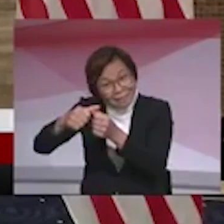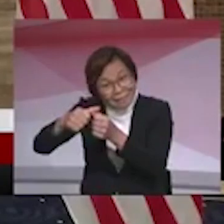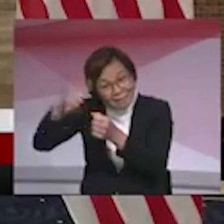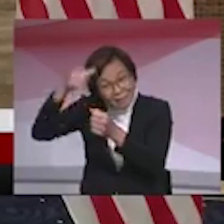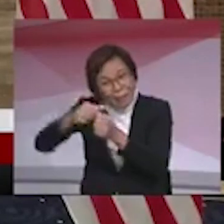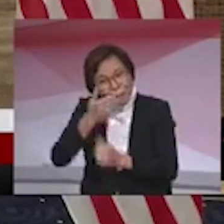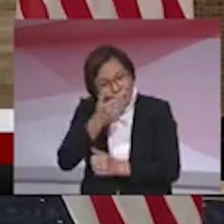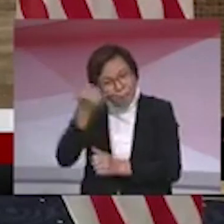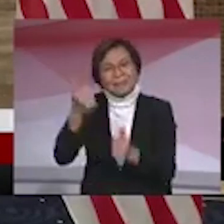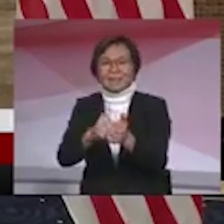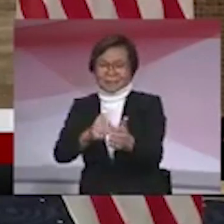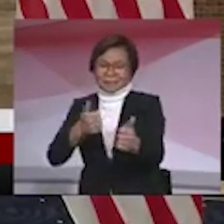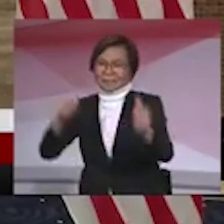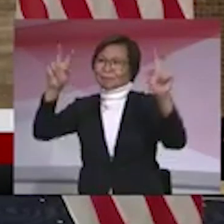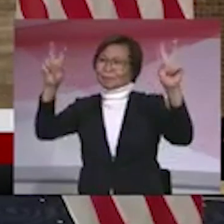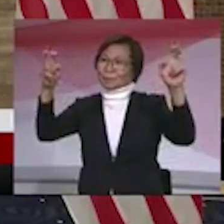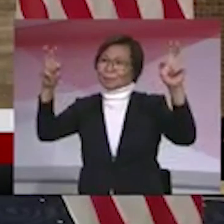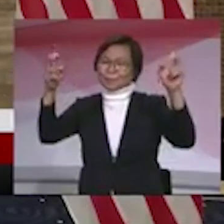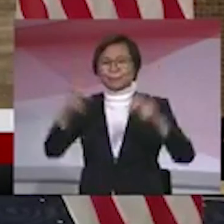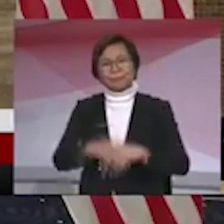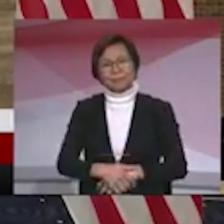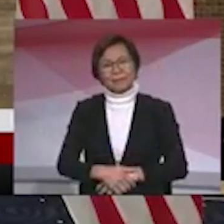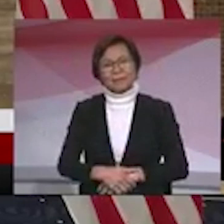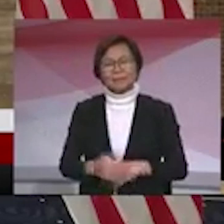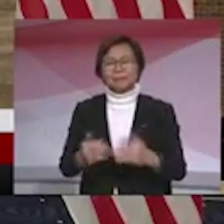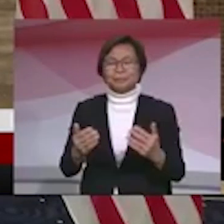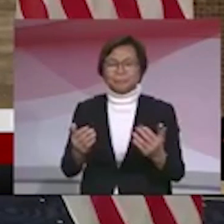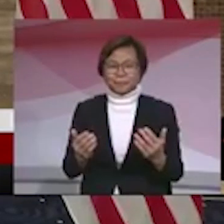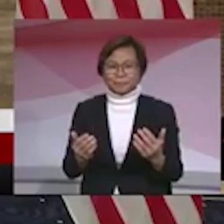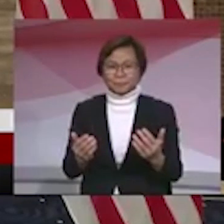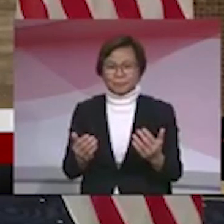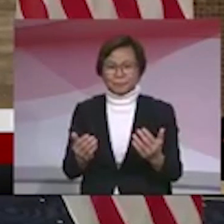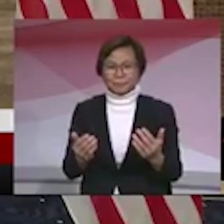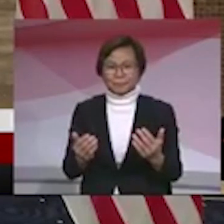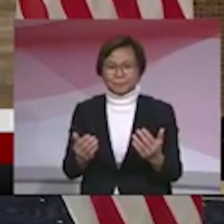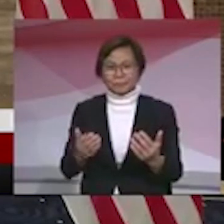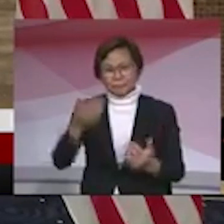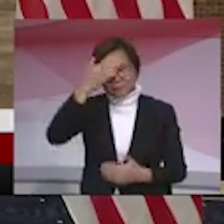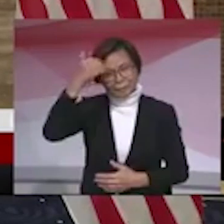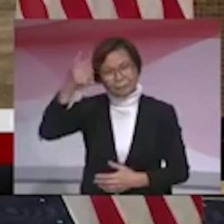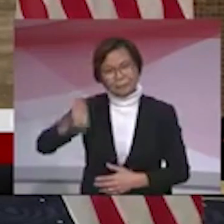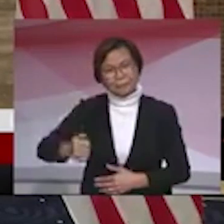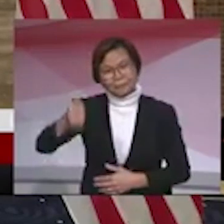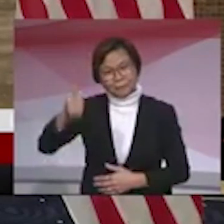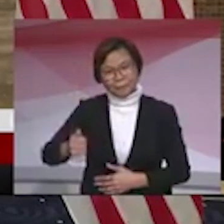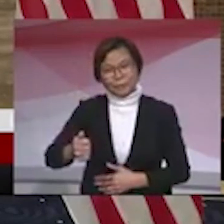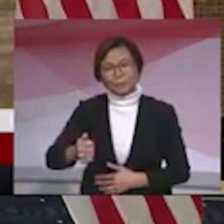lebih baik cegah Hai billahitaufiq walhidayah wassalamualaikum warahmatullahi